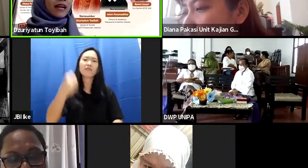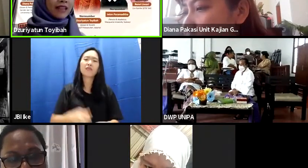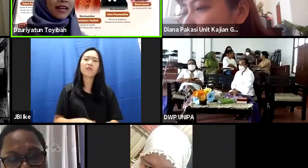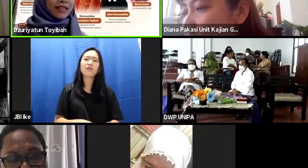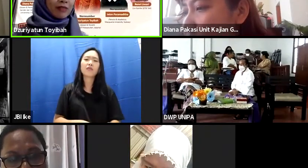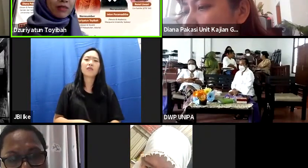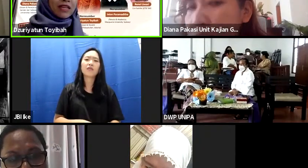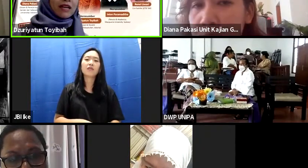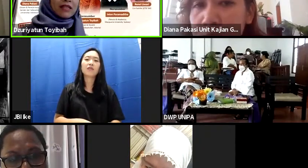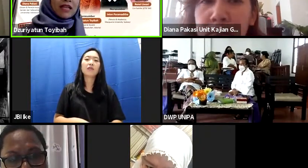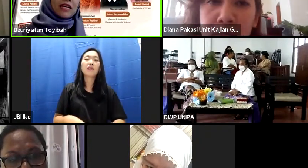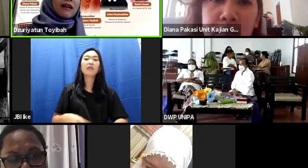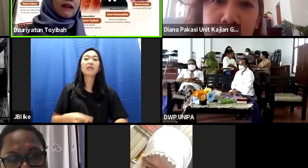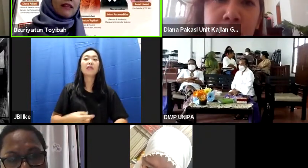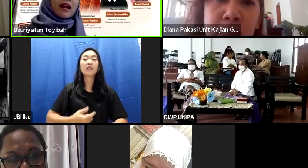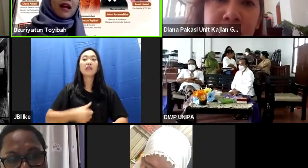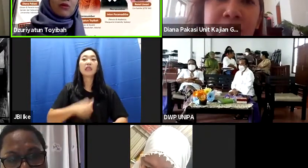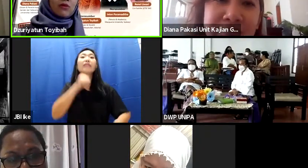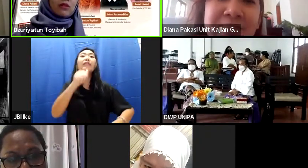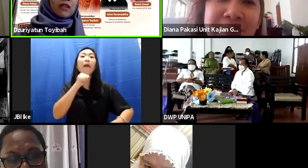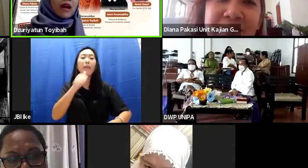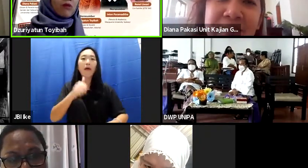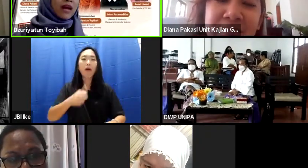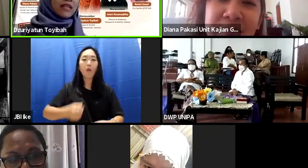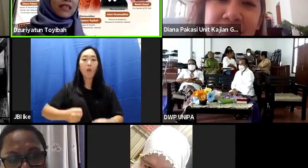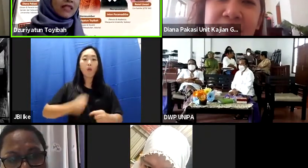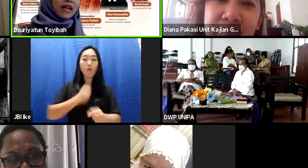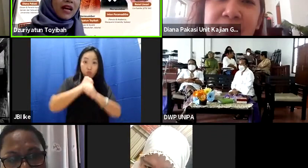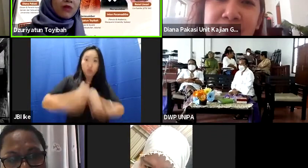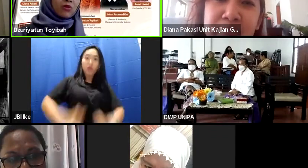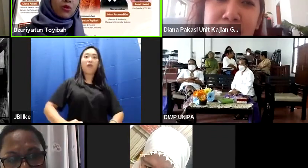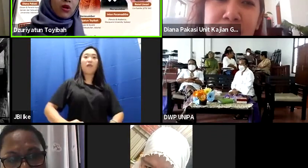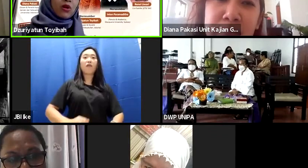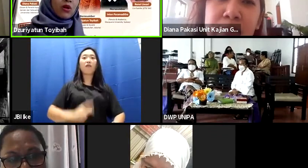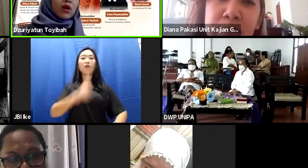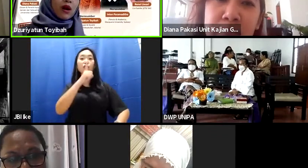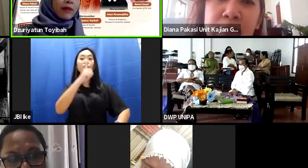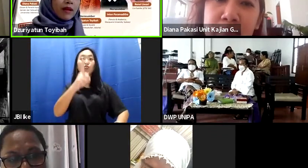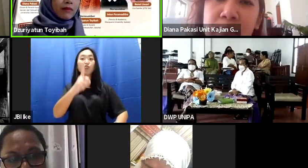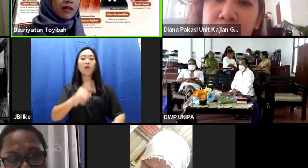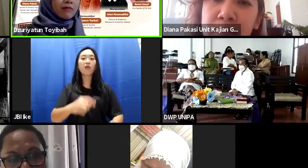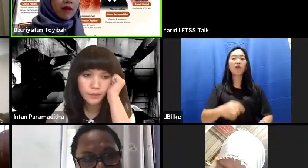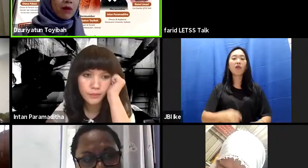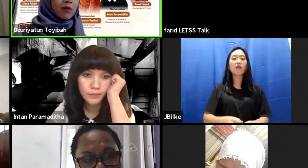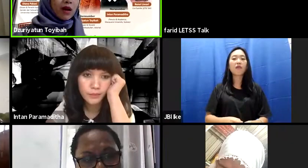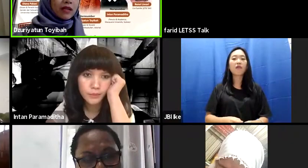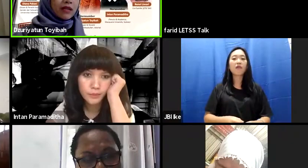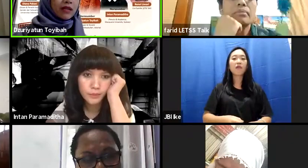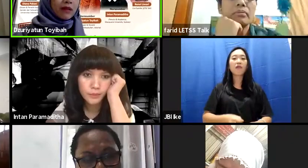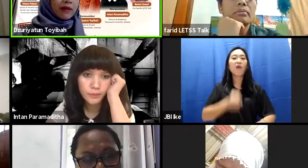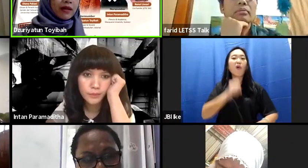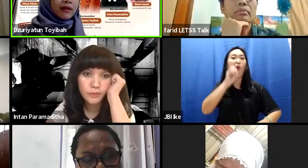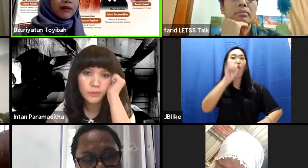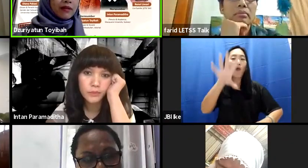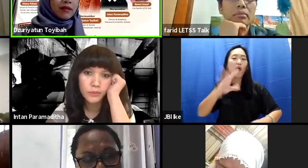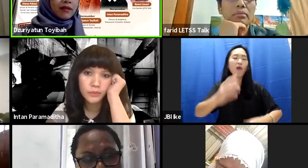berani terang-terangan gitu misalnya. Saya kira nggak terlalu berani terang-terangan untuk melakukan